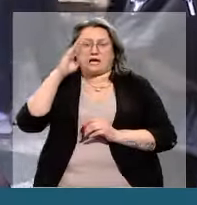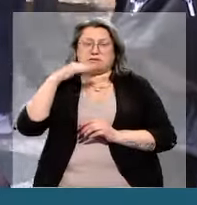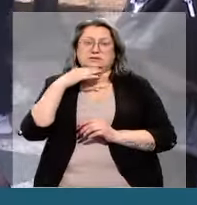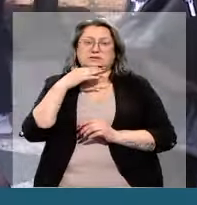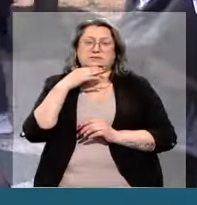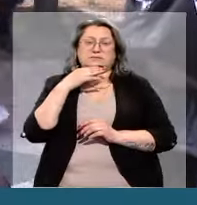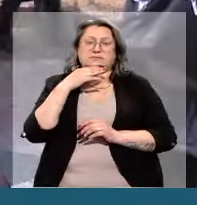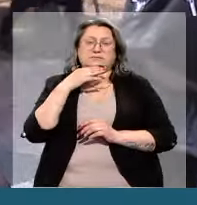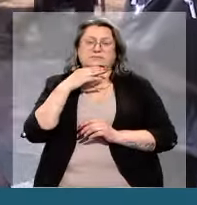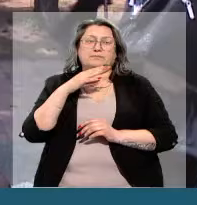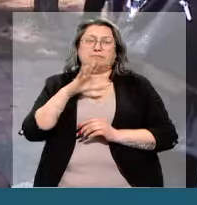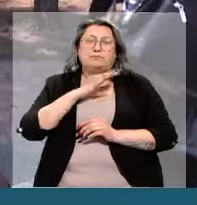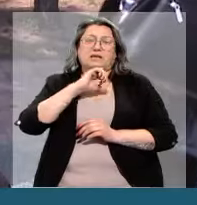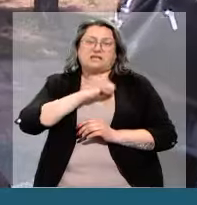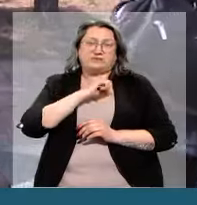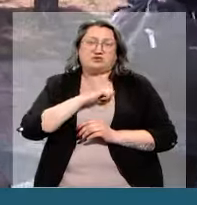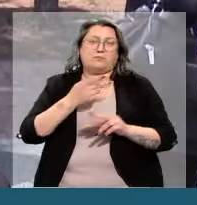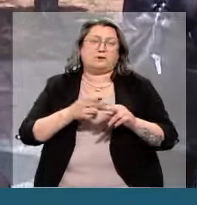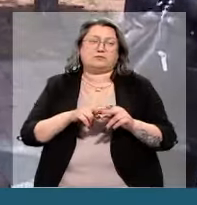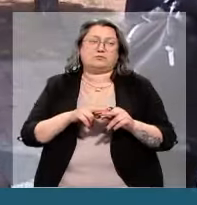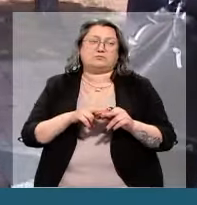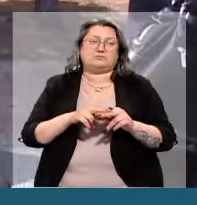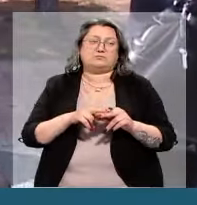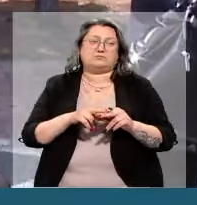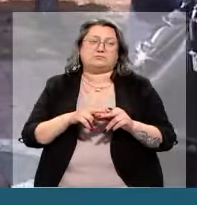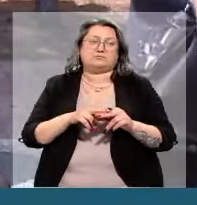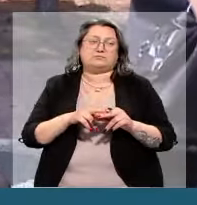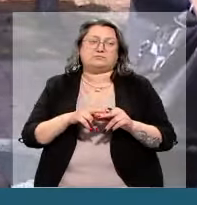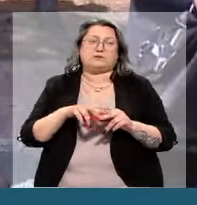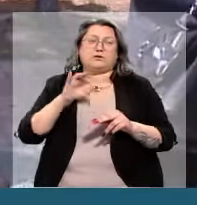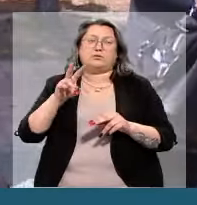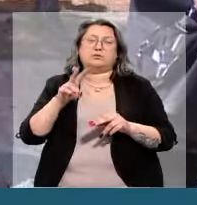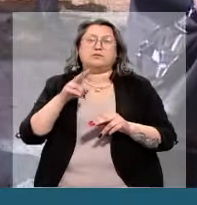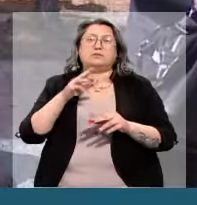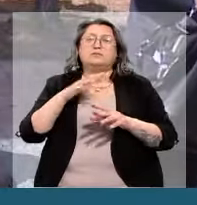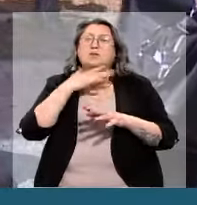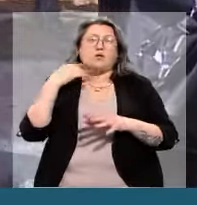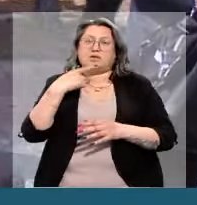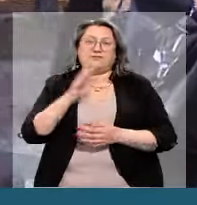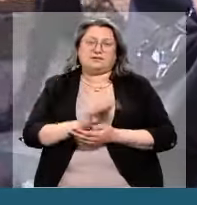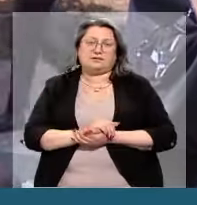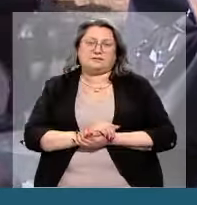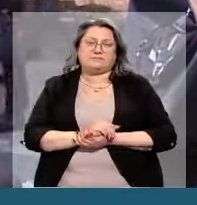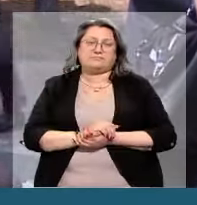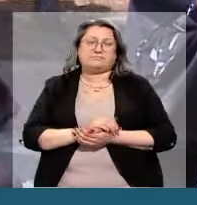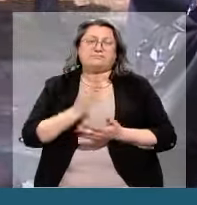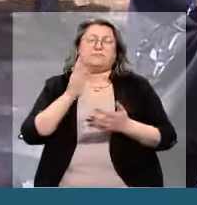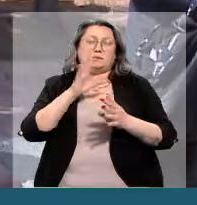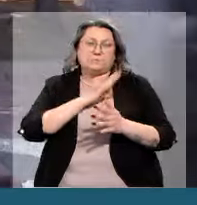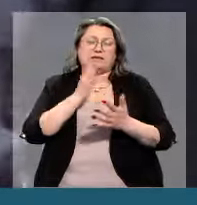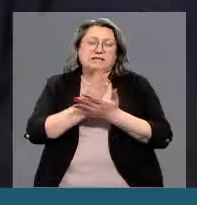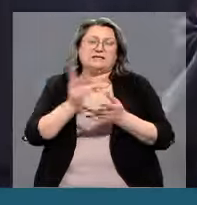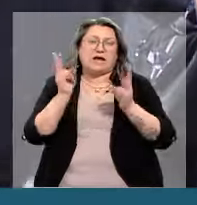отец был разведчиком, поэтому он был немногословен, имел